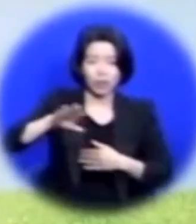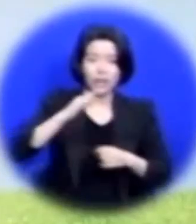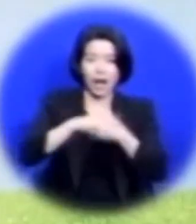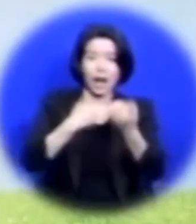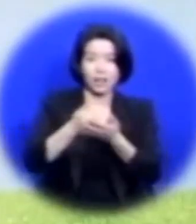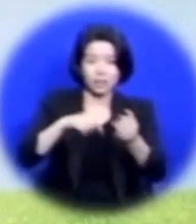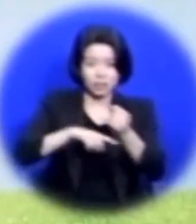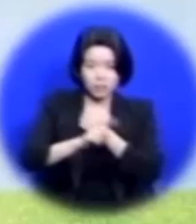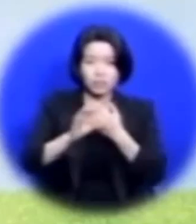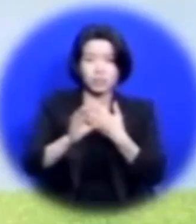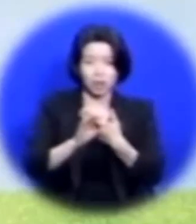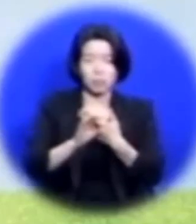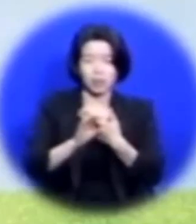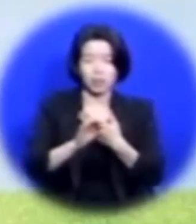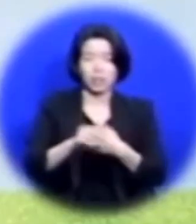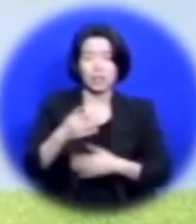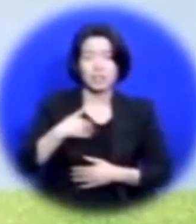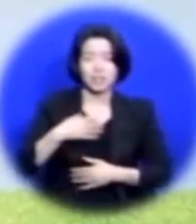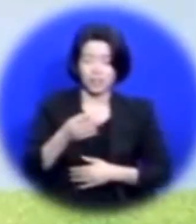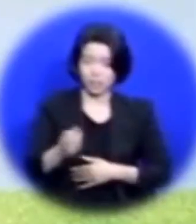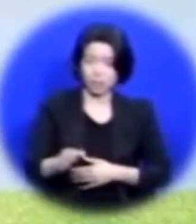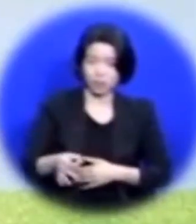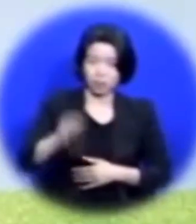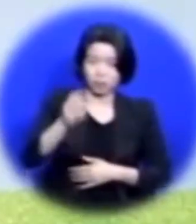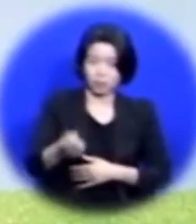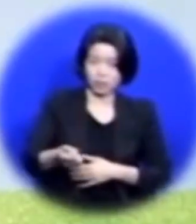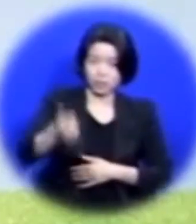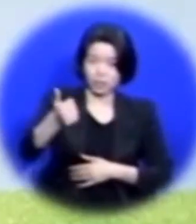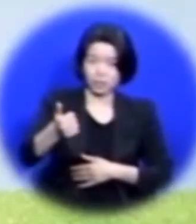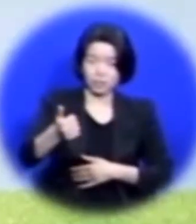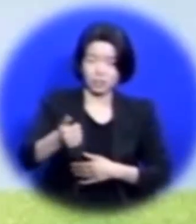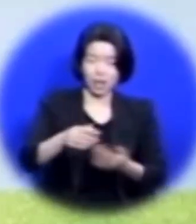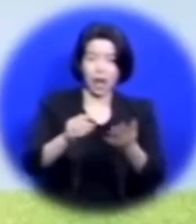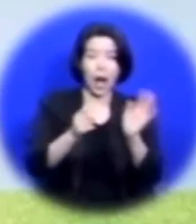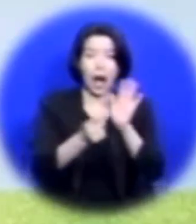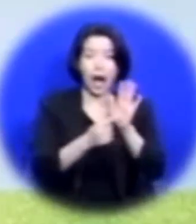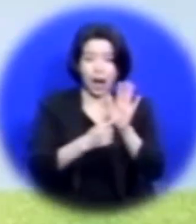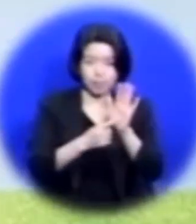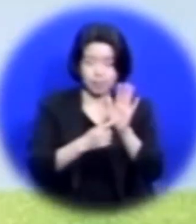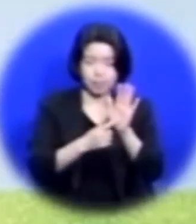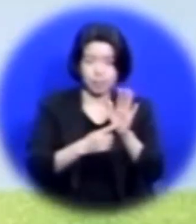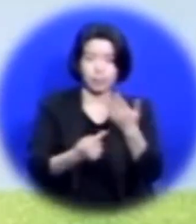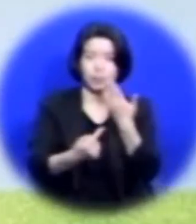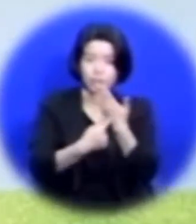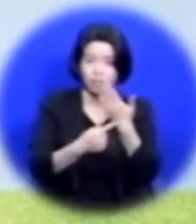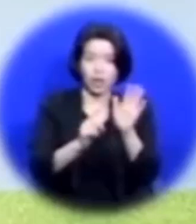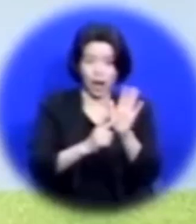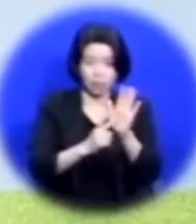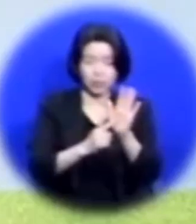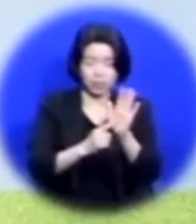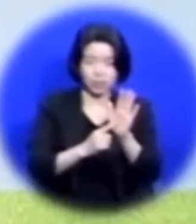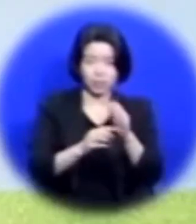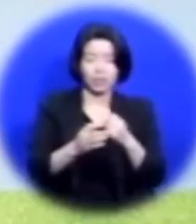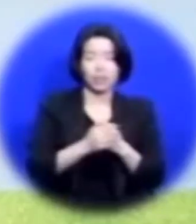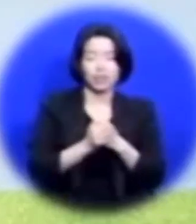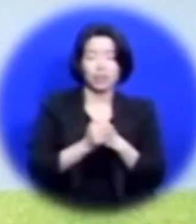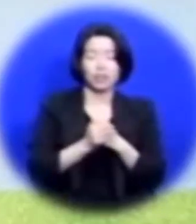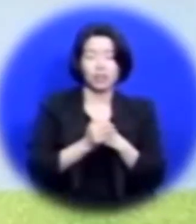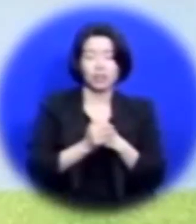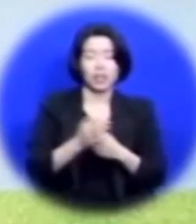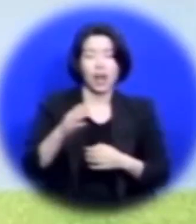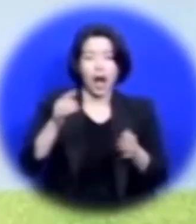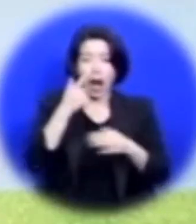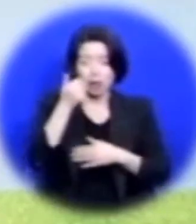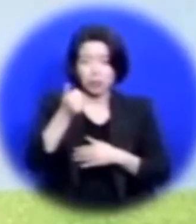뜻이라면 제가 이 동전을 던질 때 안 낸 이 나오게 해주세요 그러면 제가 아버지가 반대 하더라도 신학교로